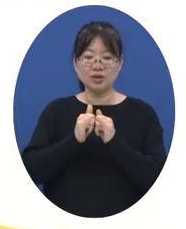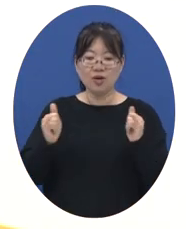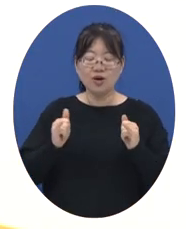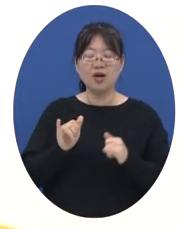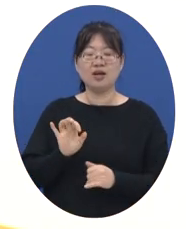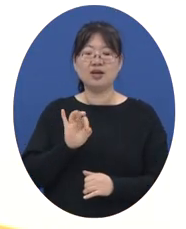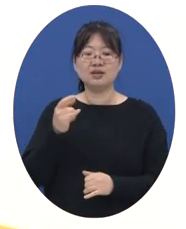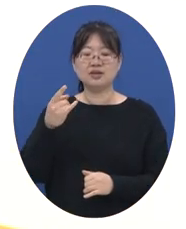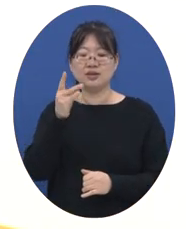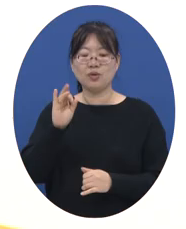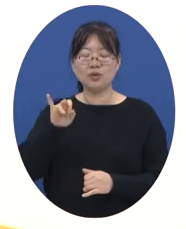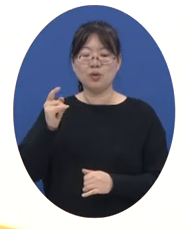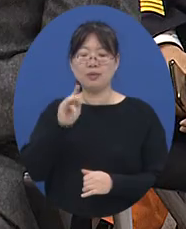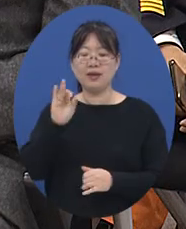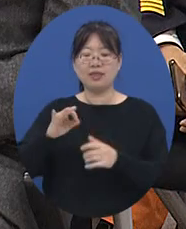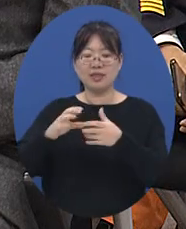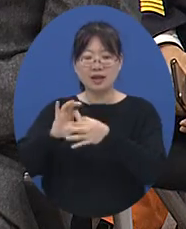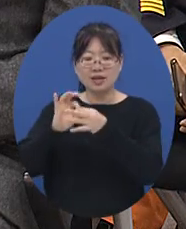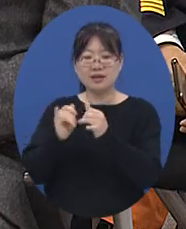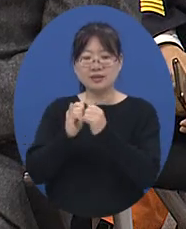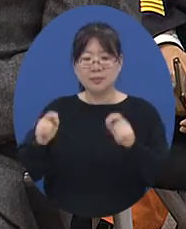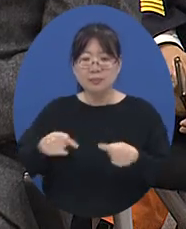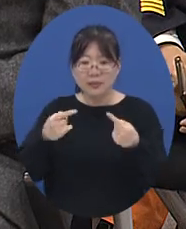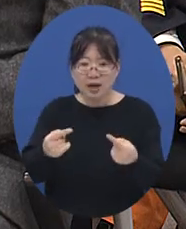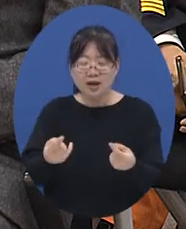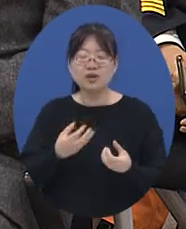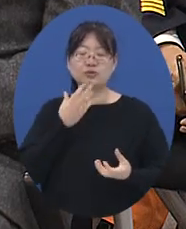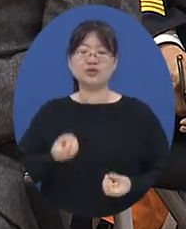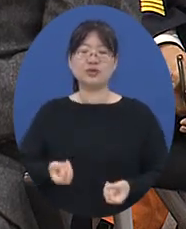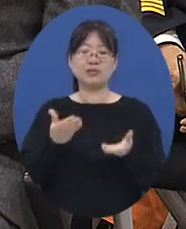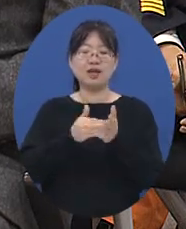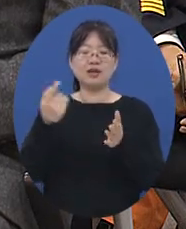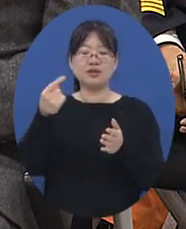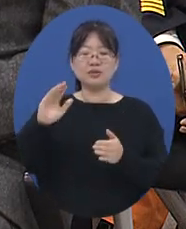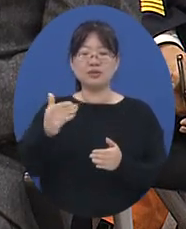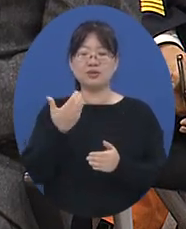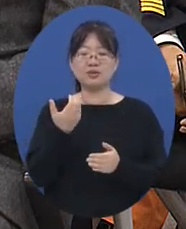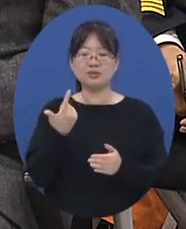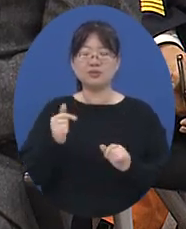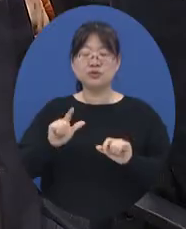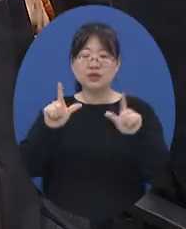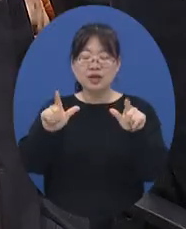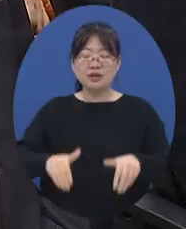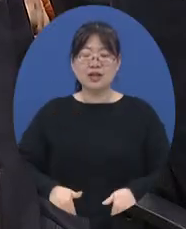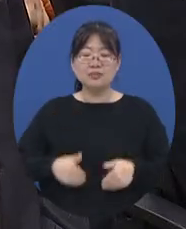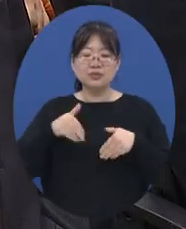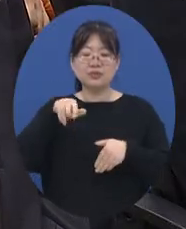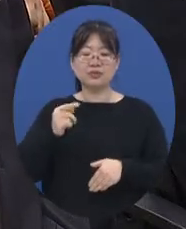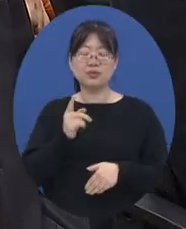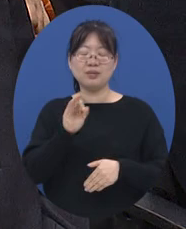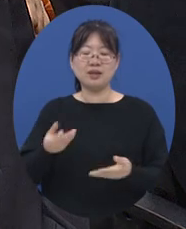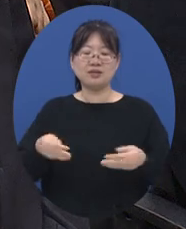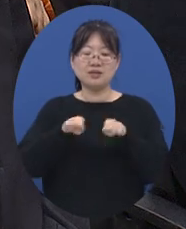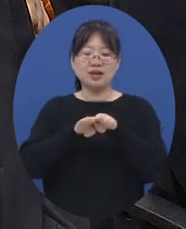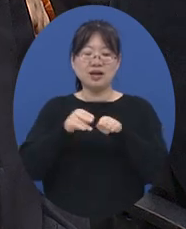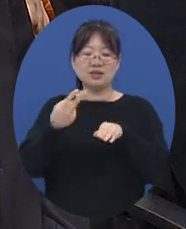등이 참석해 개청을 축하했습니다. 지난 1996년 개청했던 수원 남부소방서는